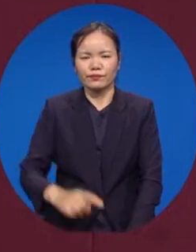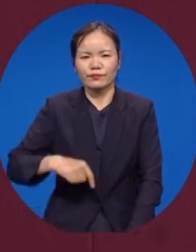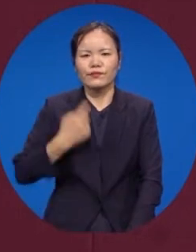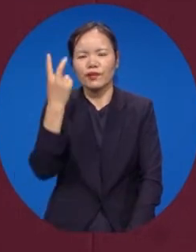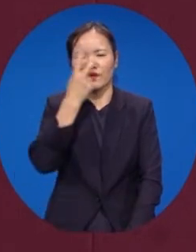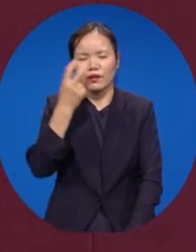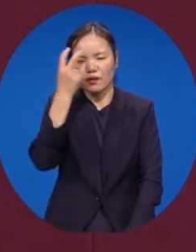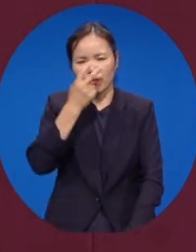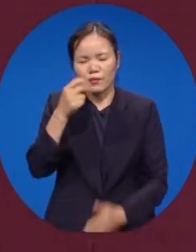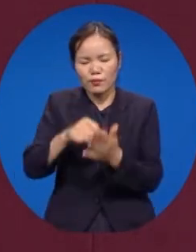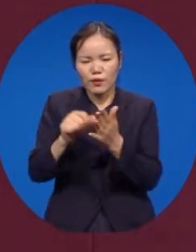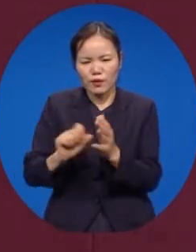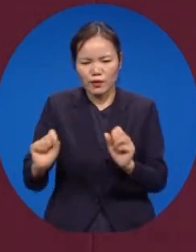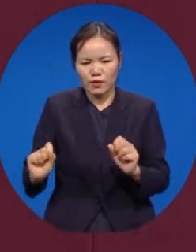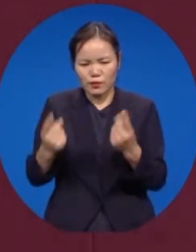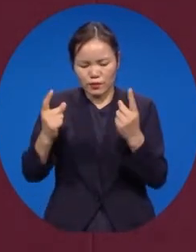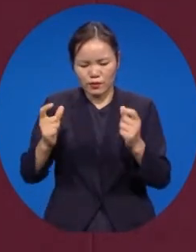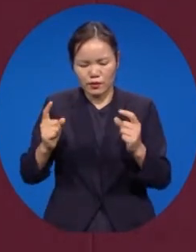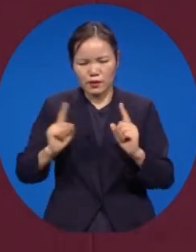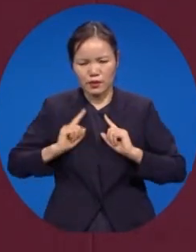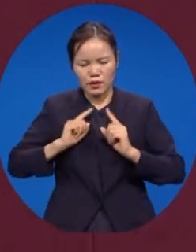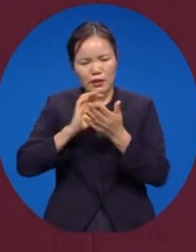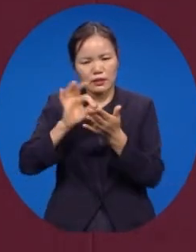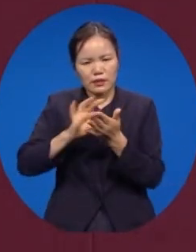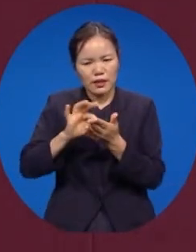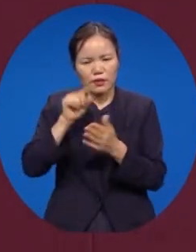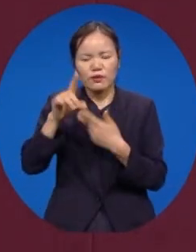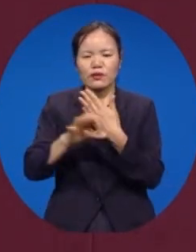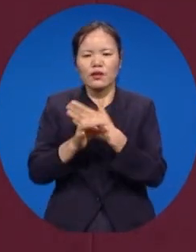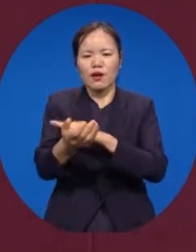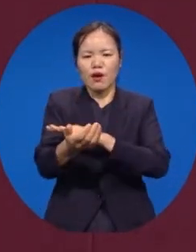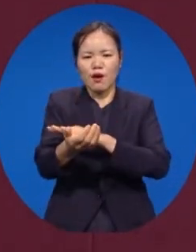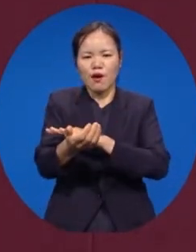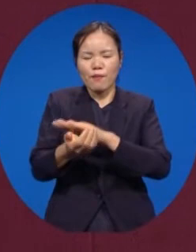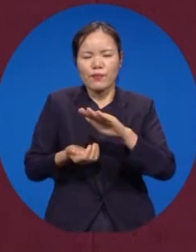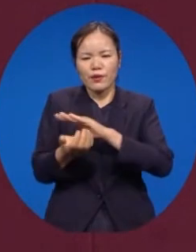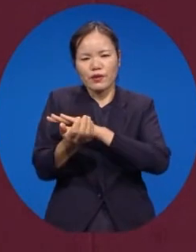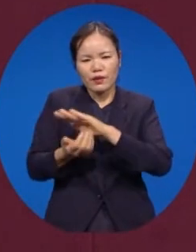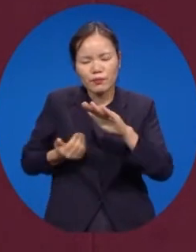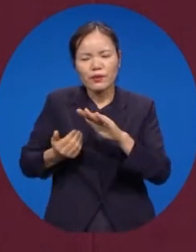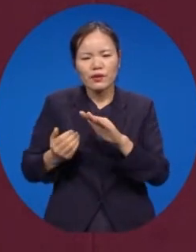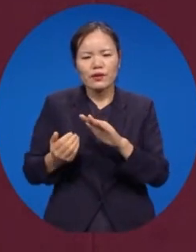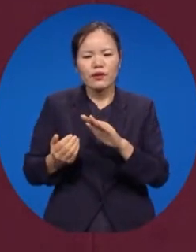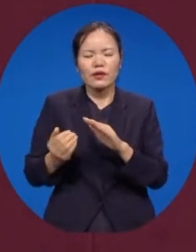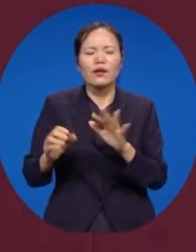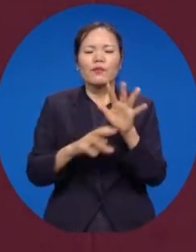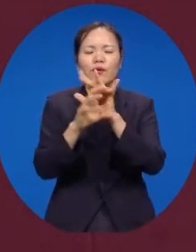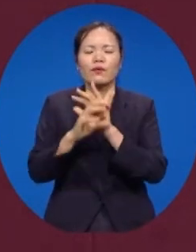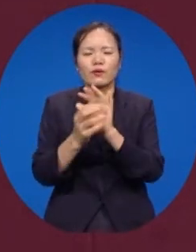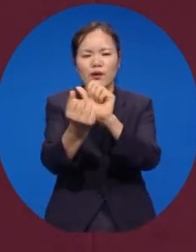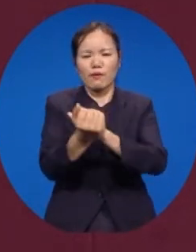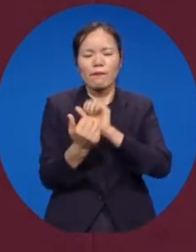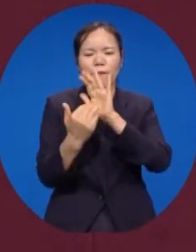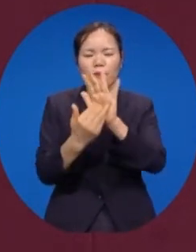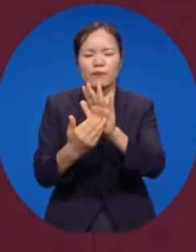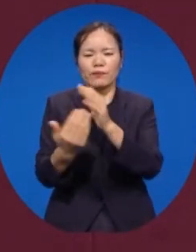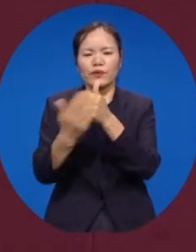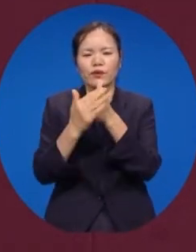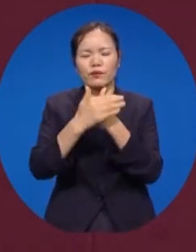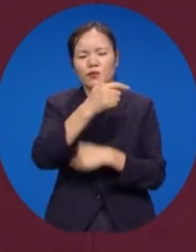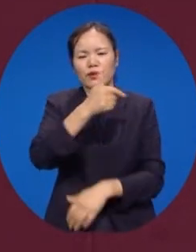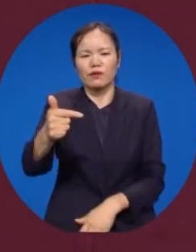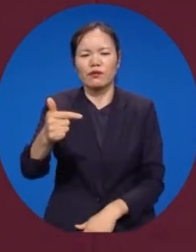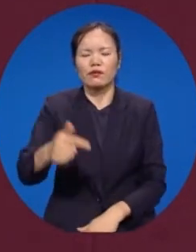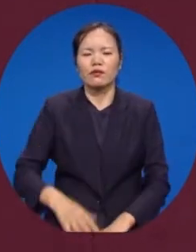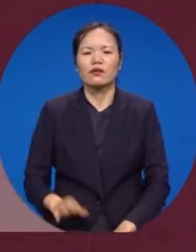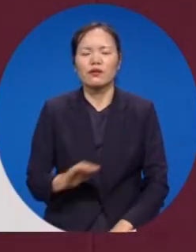자가진단 키트를 병행 사용하는 것이 선제적 코로나 방역에 크게 도움이 될 수 있습니다.